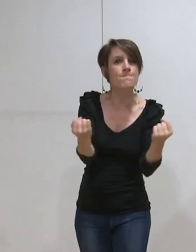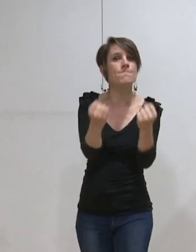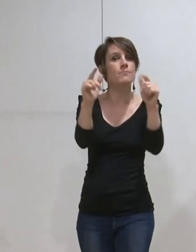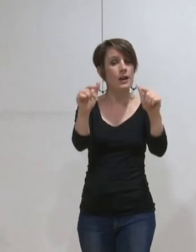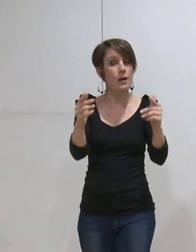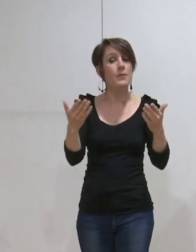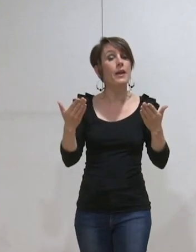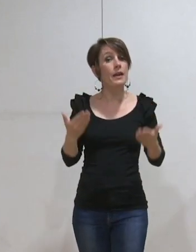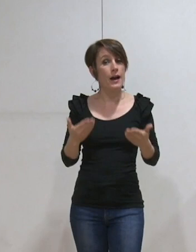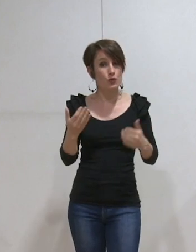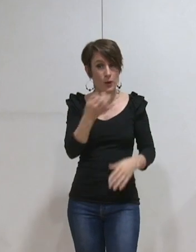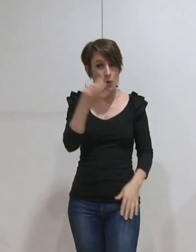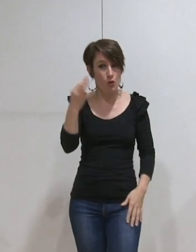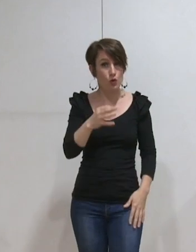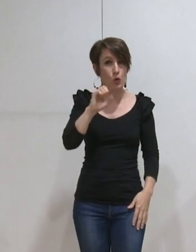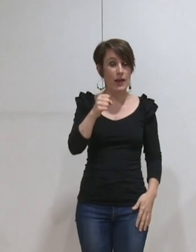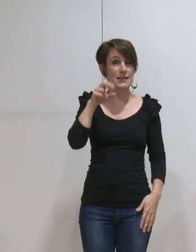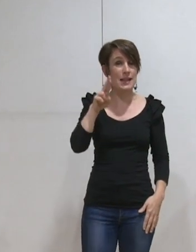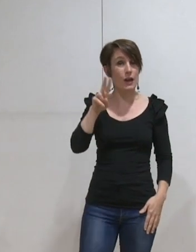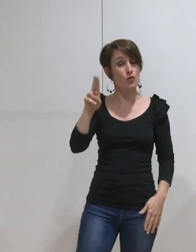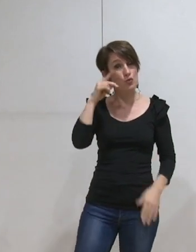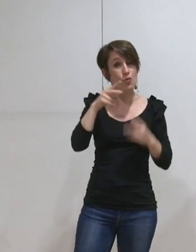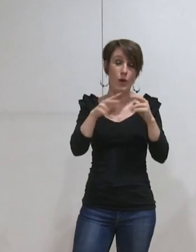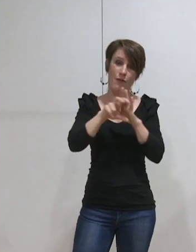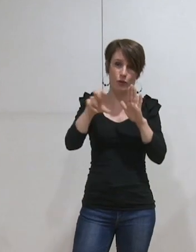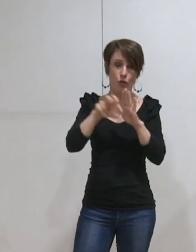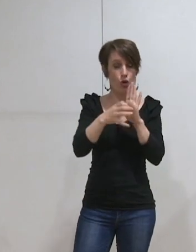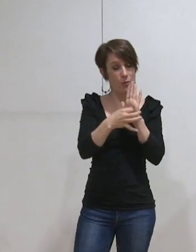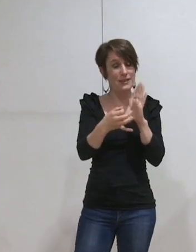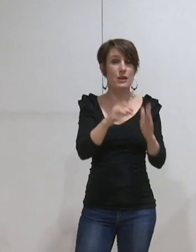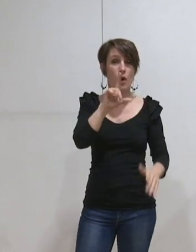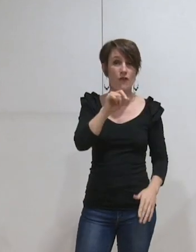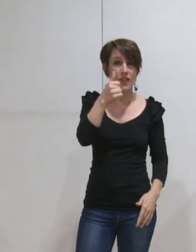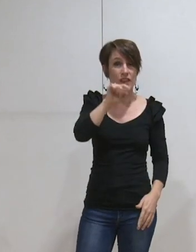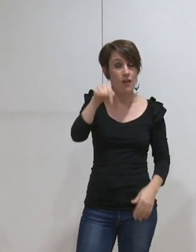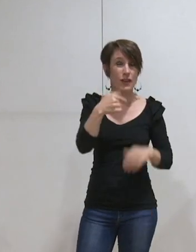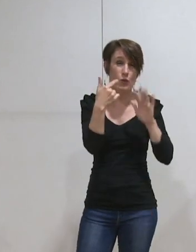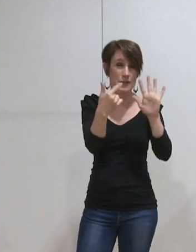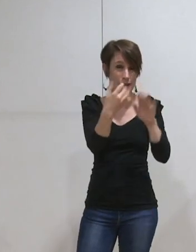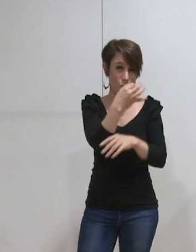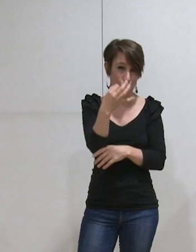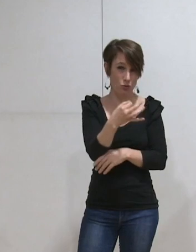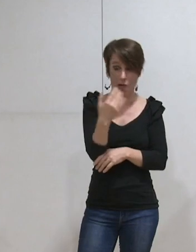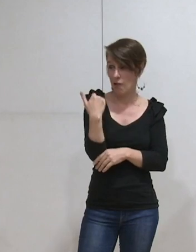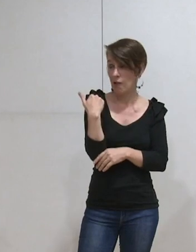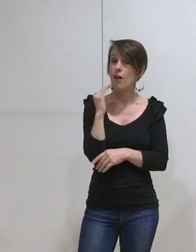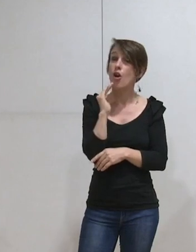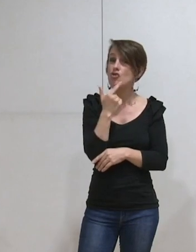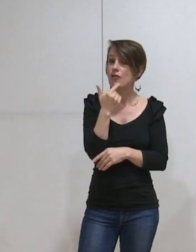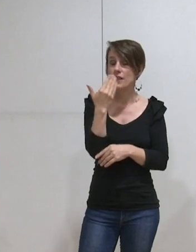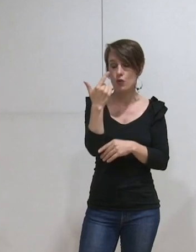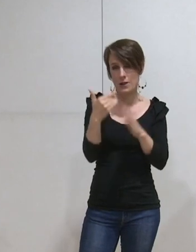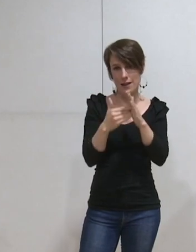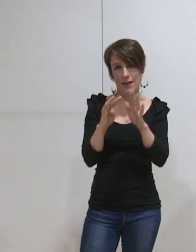que le taux SRU pour la commune de Grenoble est de 21,7 % au 1er janvier 2014 c'est le dernier taux qui a été